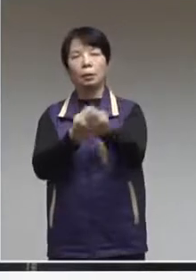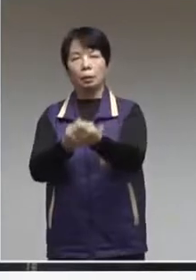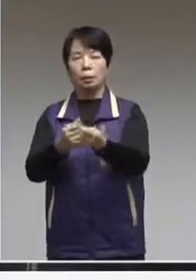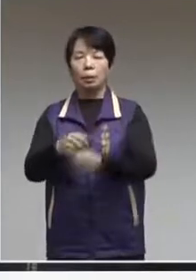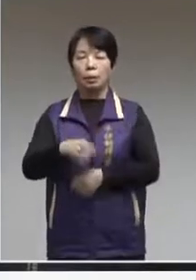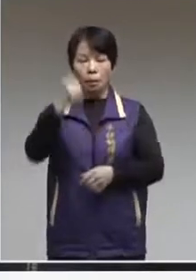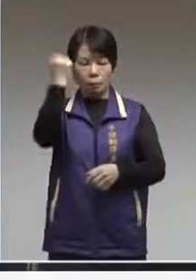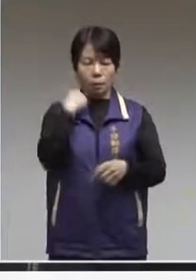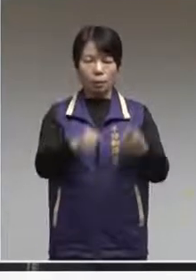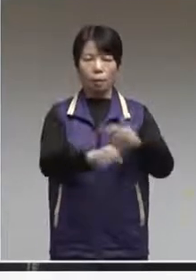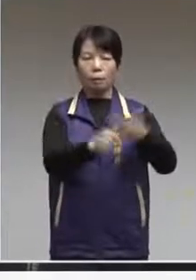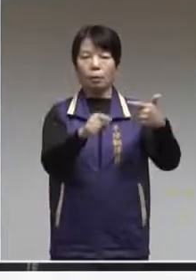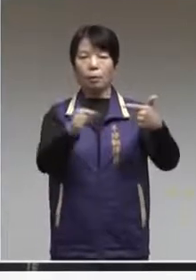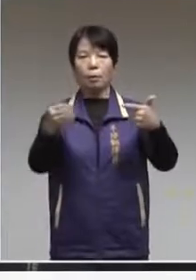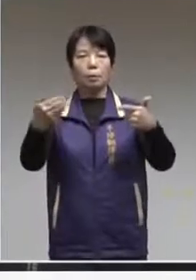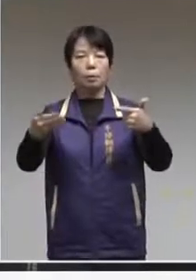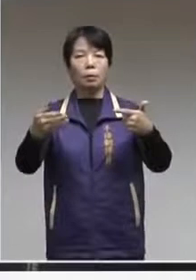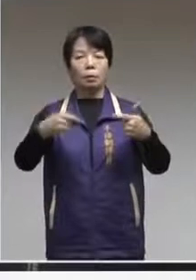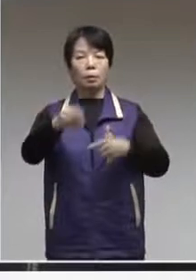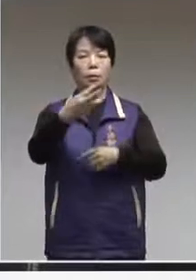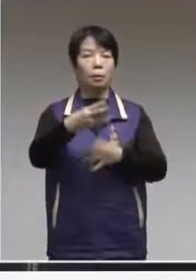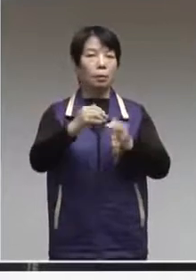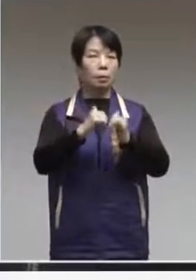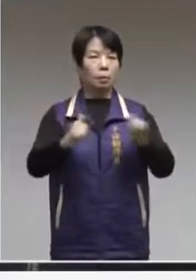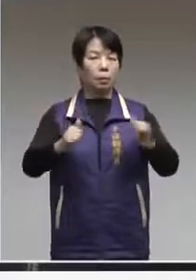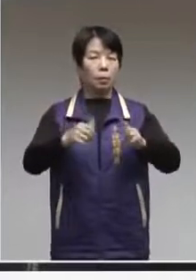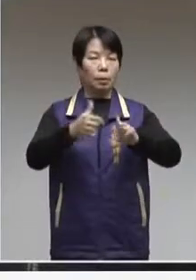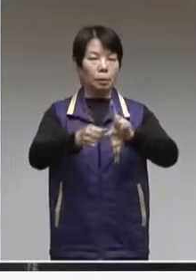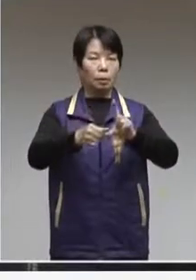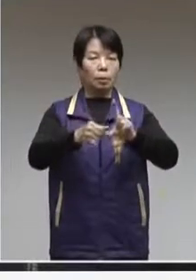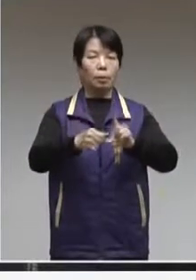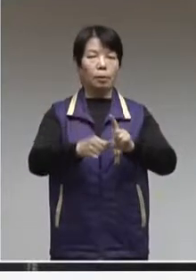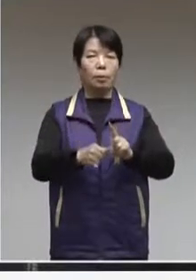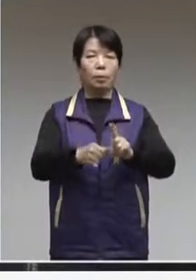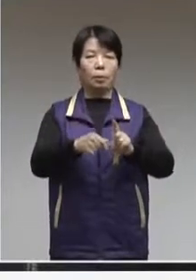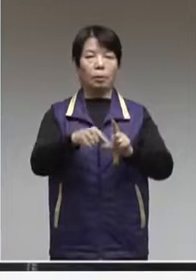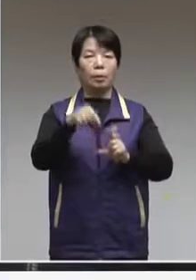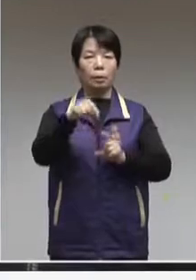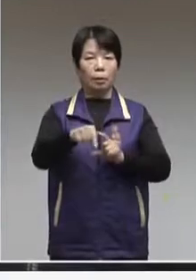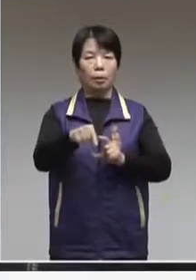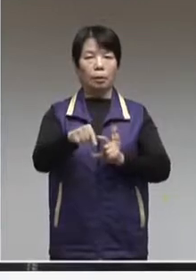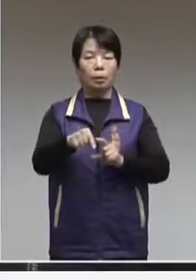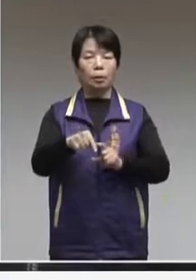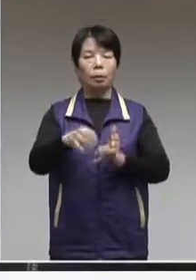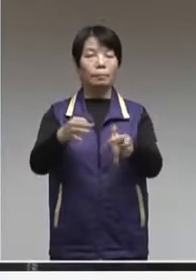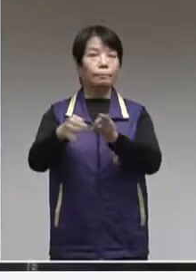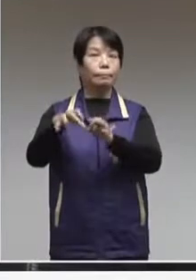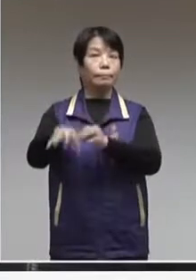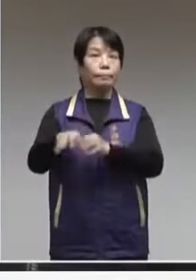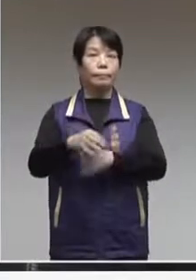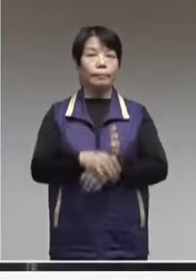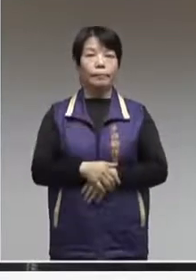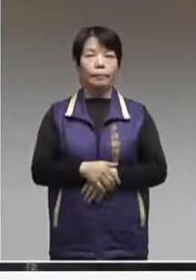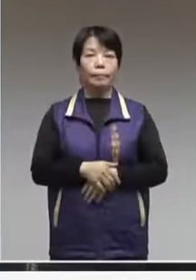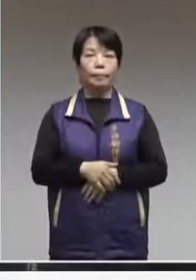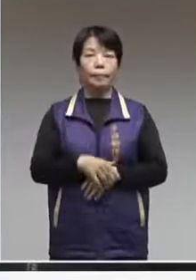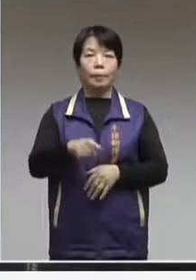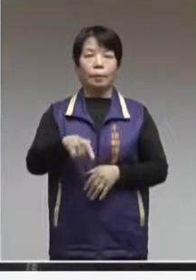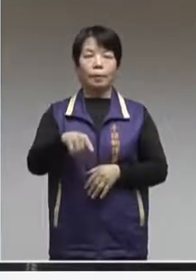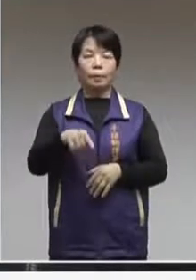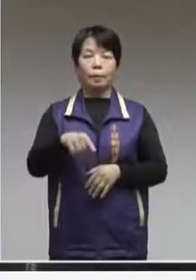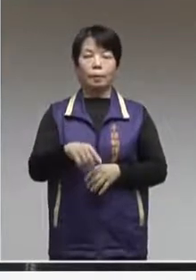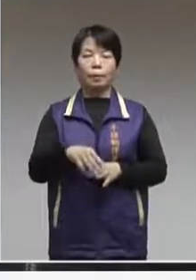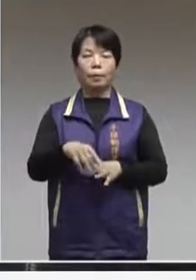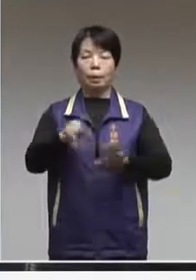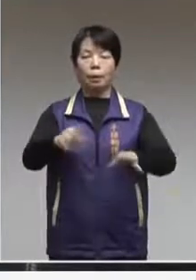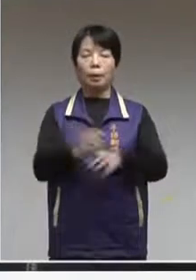早上6点到9点到三民区嫩江街的这边的嫩江门市以及嫩江街起喜翁街